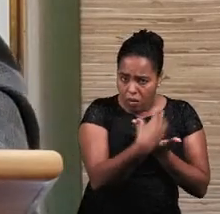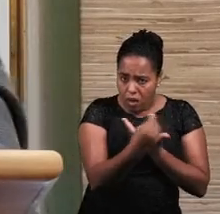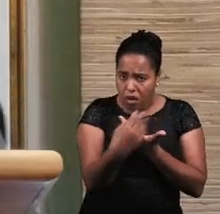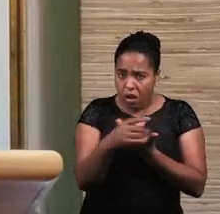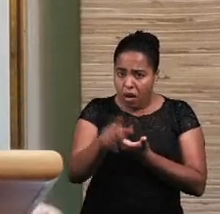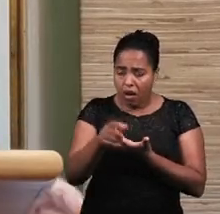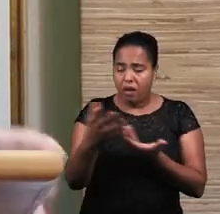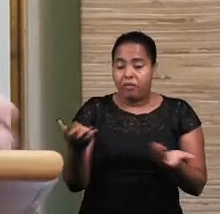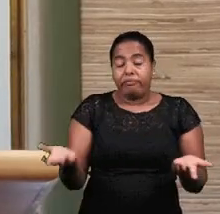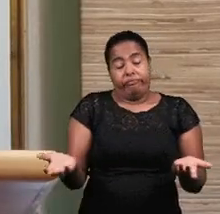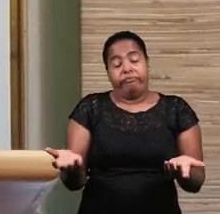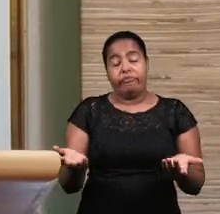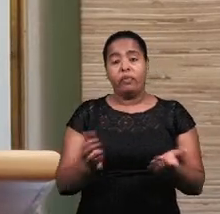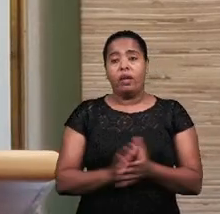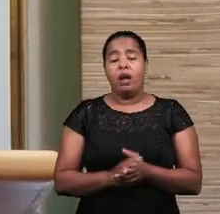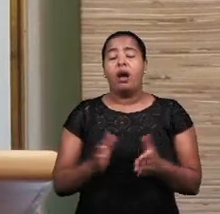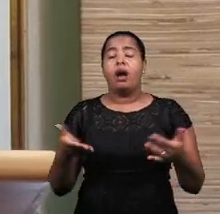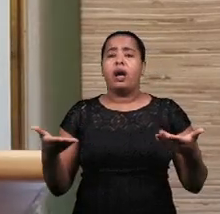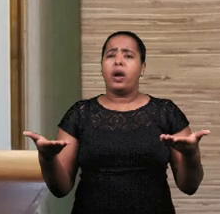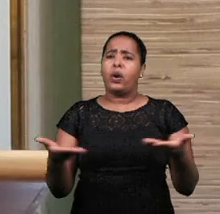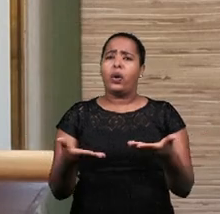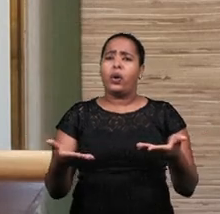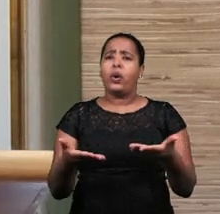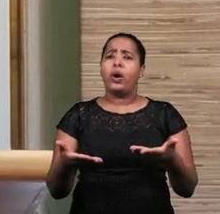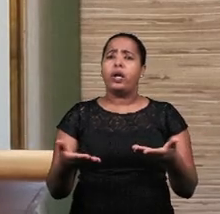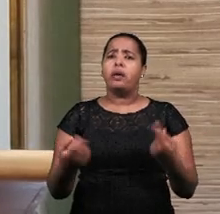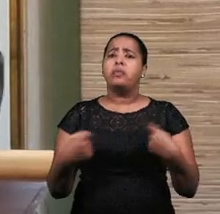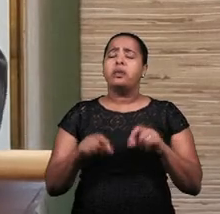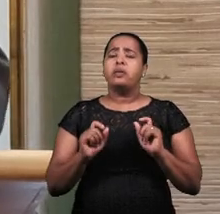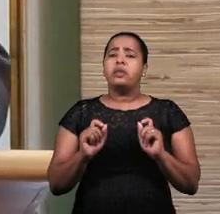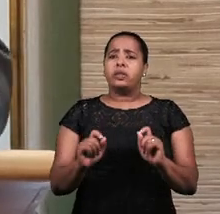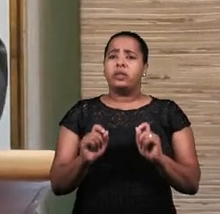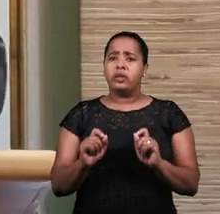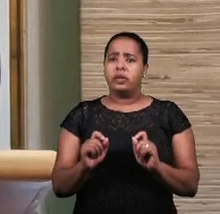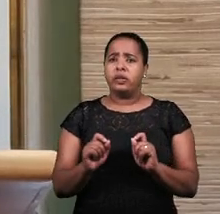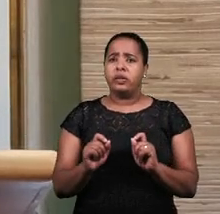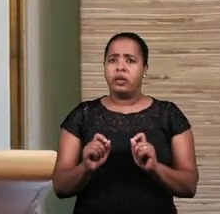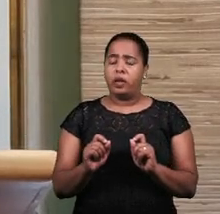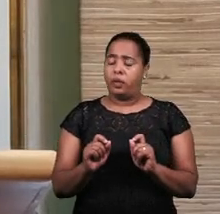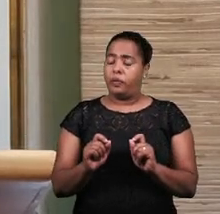Mais regardez, ce que nous avons maintenant.